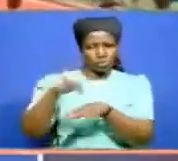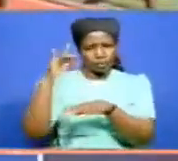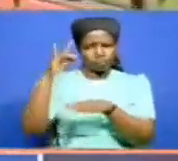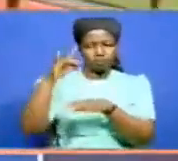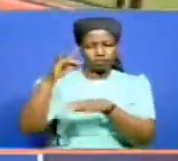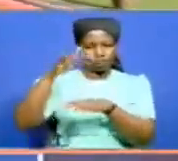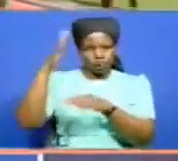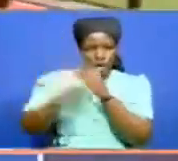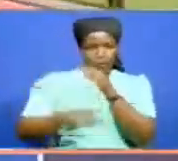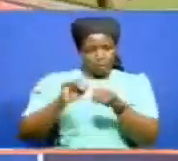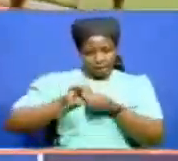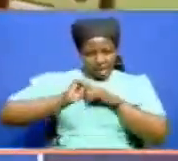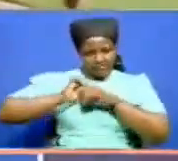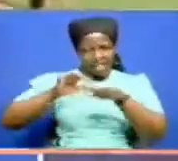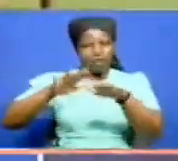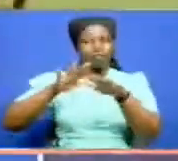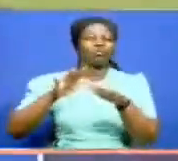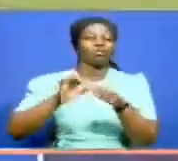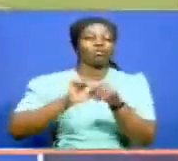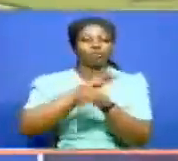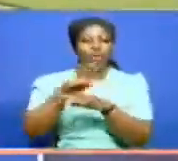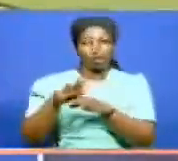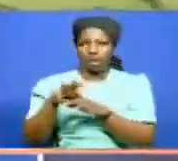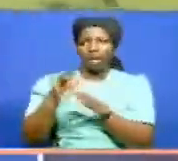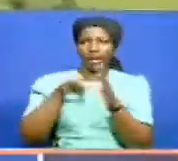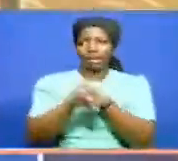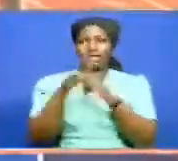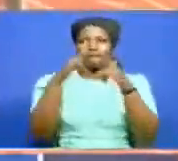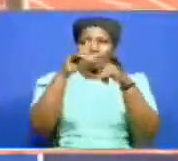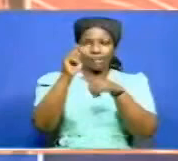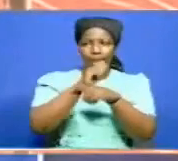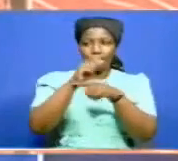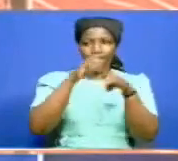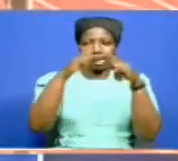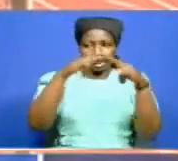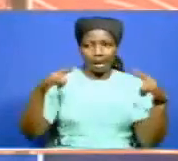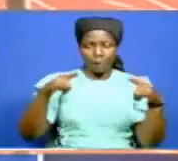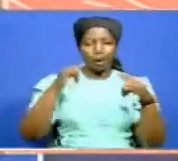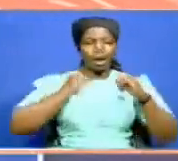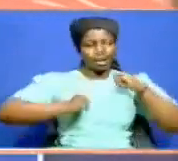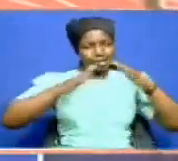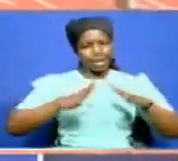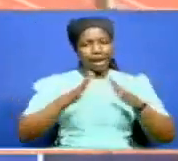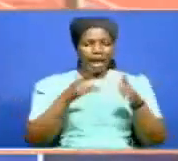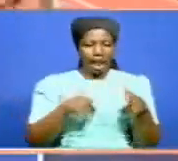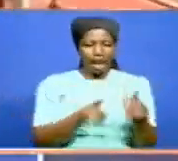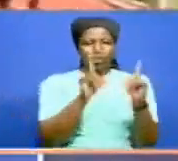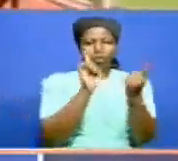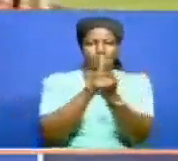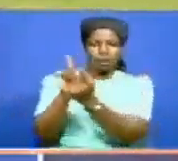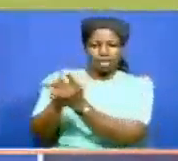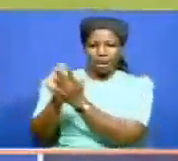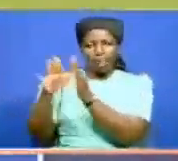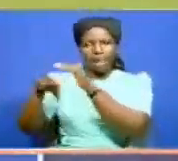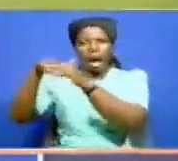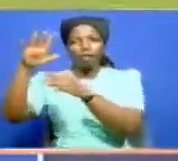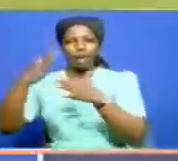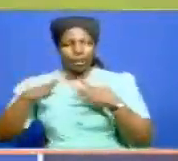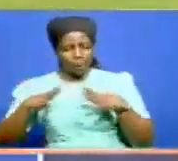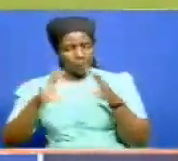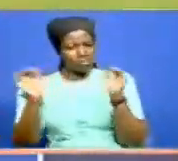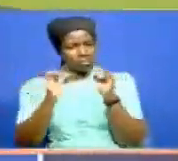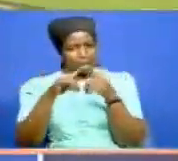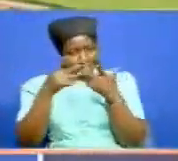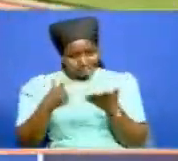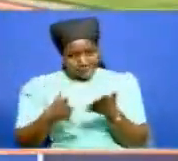vya corona. Kwenye kambi hizo za mazoezi, wanariadha hawaruhusiwi kukutana na watu wengine wa nje, lakini kwa